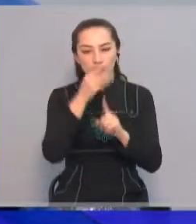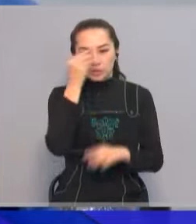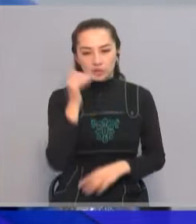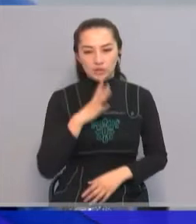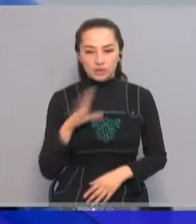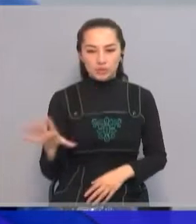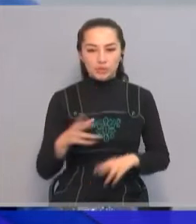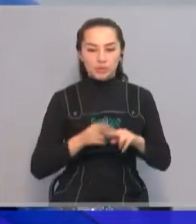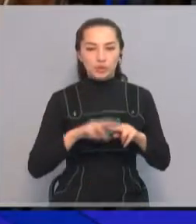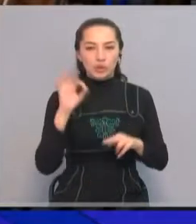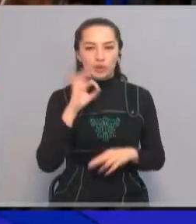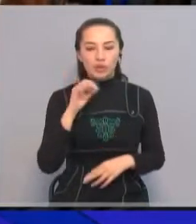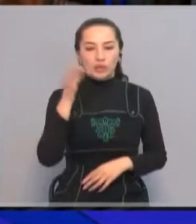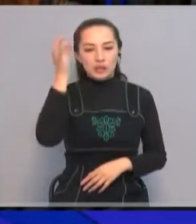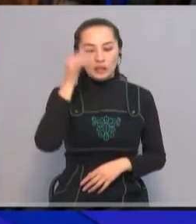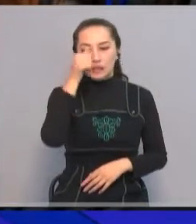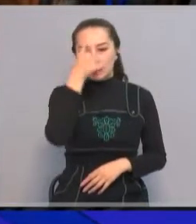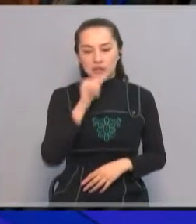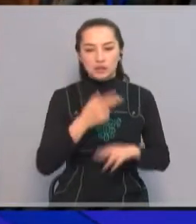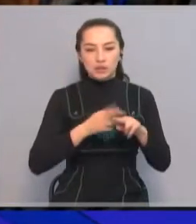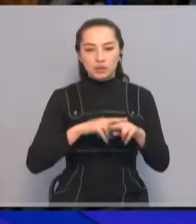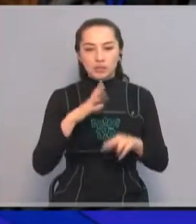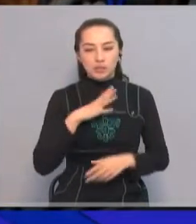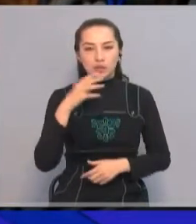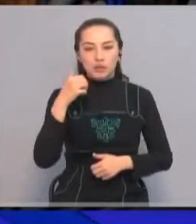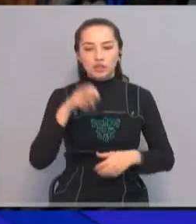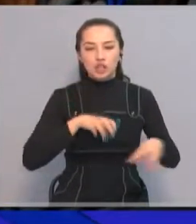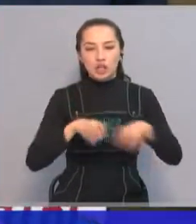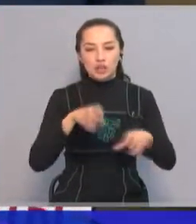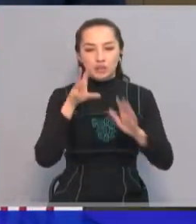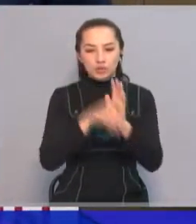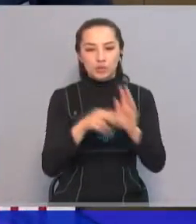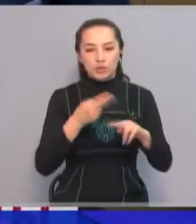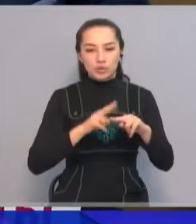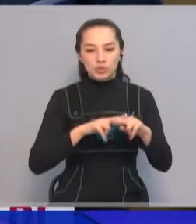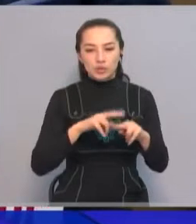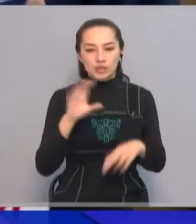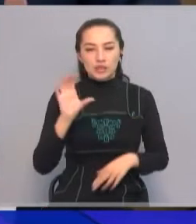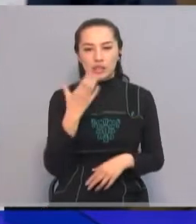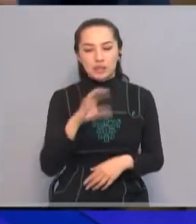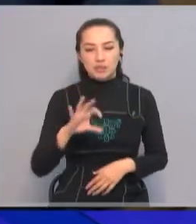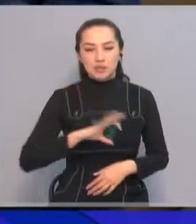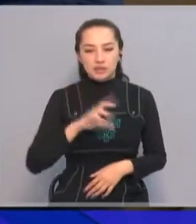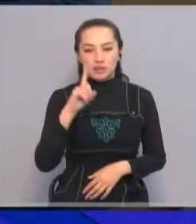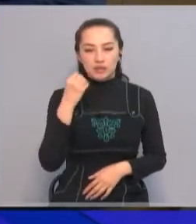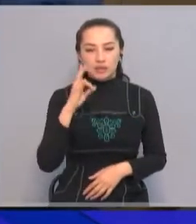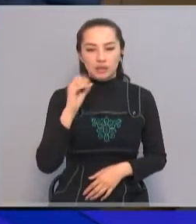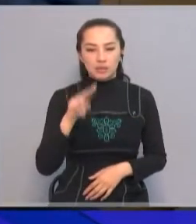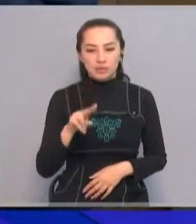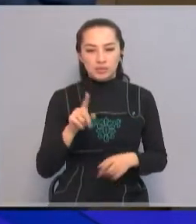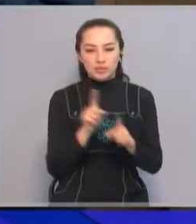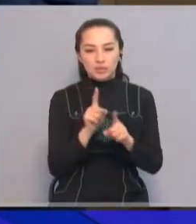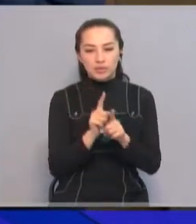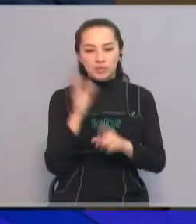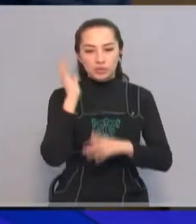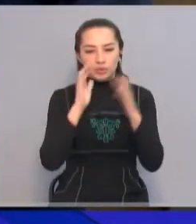қалдырмады. Солардың бірі Грецияда өткен әуесқойлар арасында шахматтан әлем чемпионатының күміс жүлдегері Зейнеп Сұлтанбекке